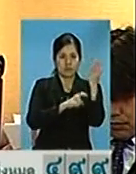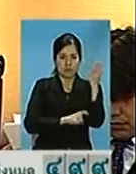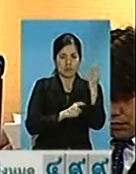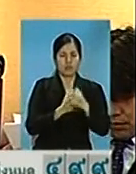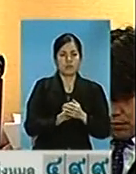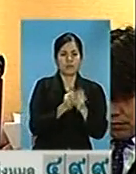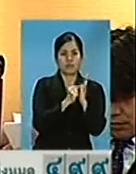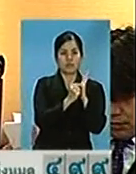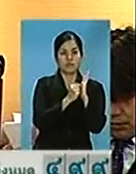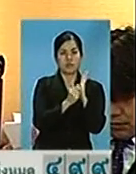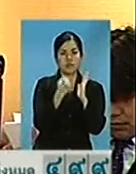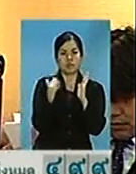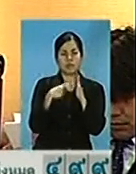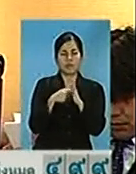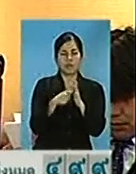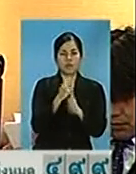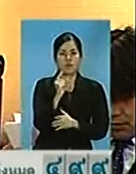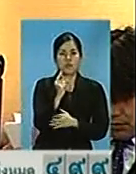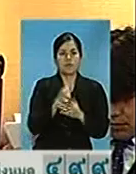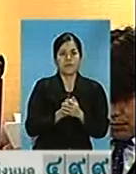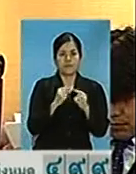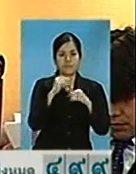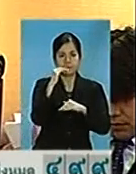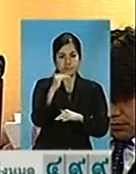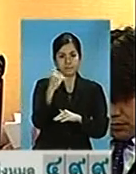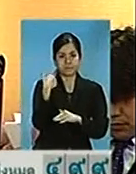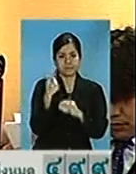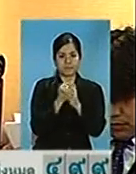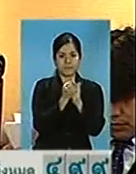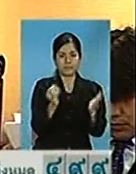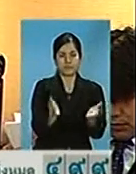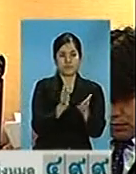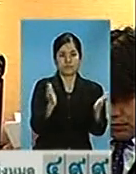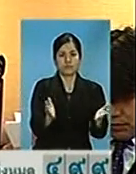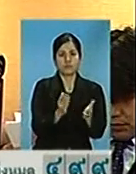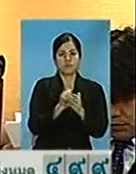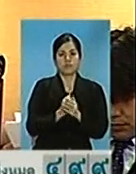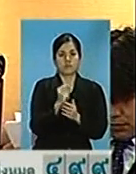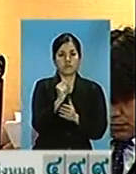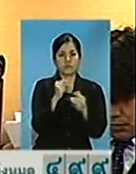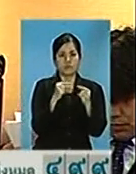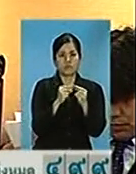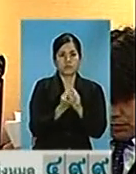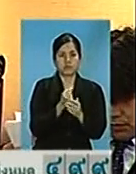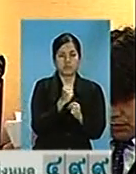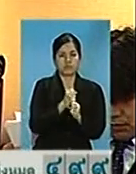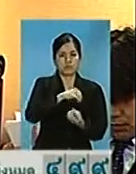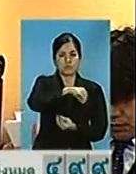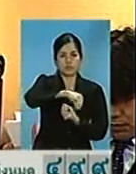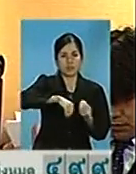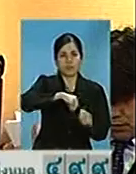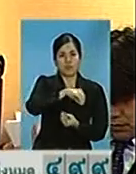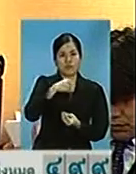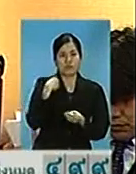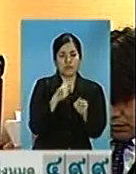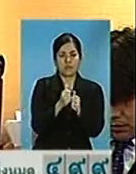ไว้นี้ก็เพื่อที่จะจำกัดให้การส่งเสริมสนับสนุนเนี่ยนะเป็นการไม่ใช่ไปทำธุรกิจนะเพื่อแข่ง